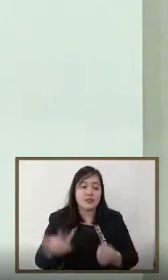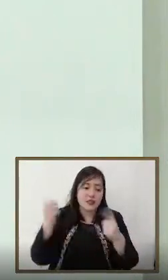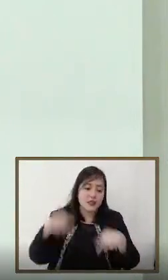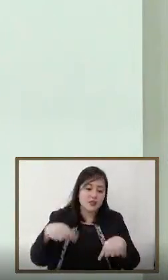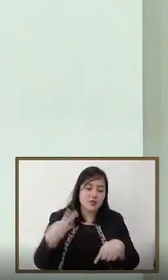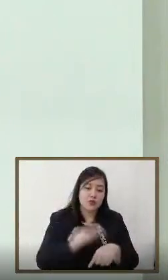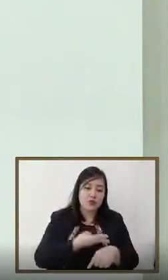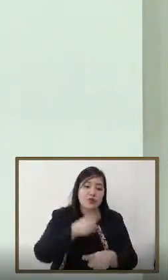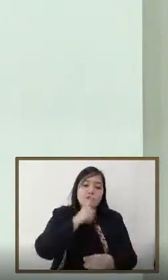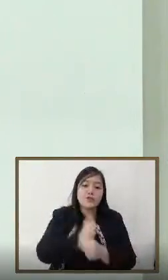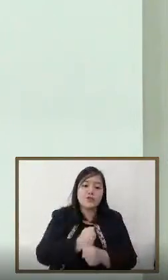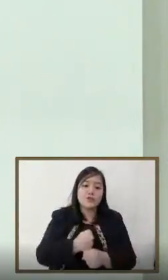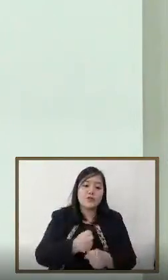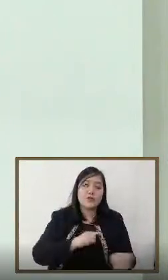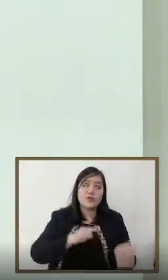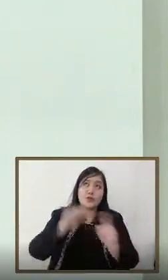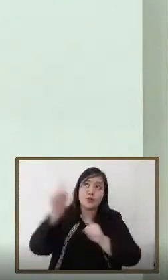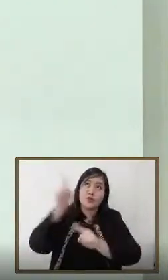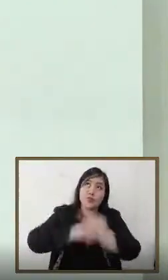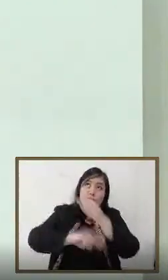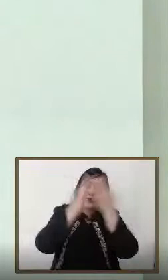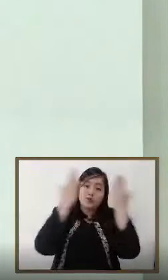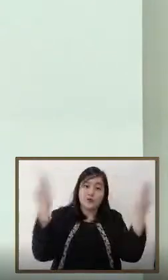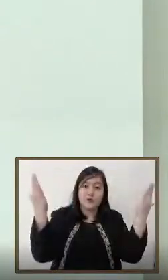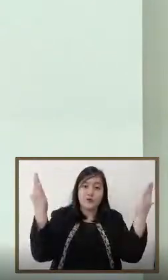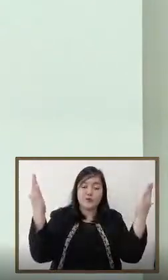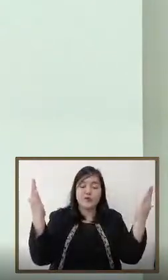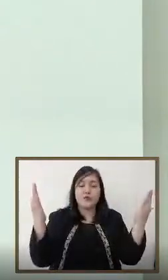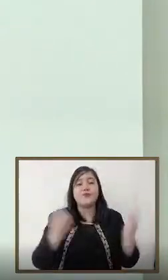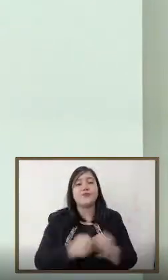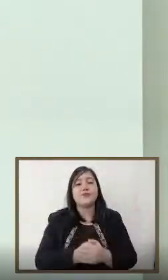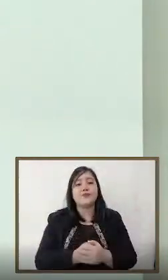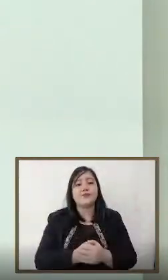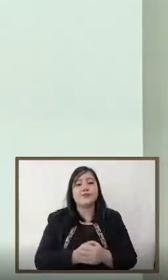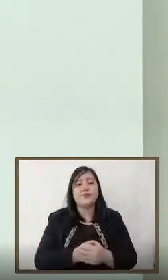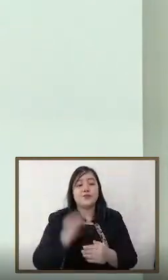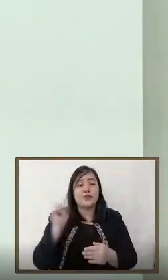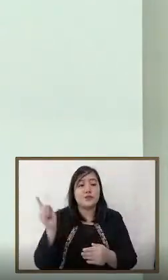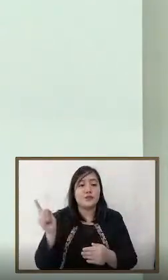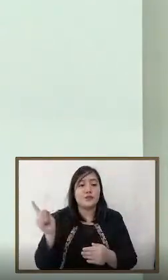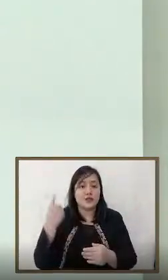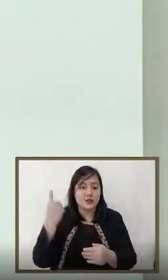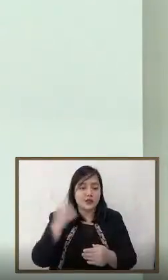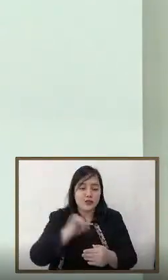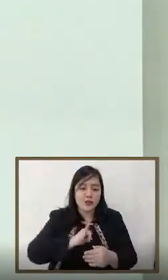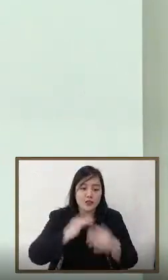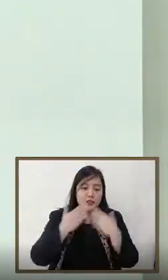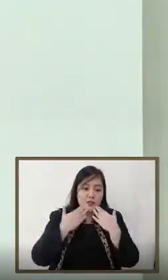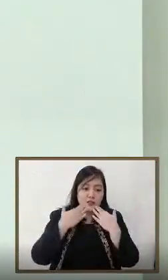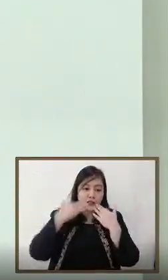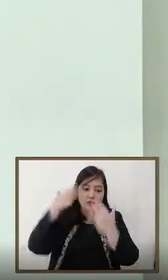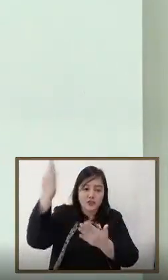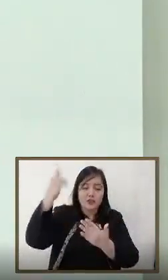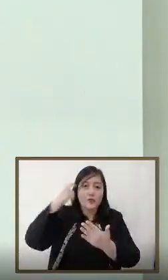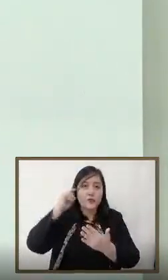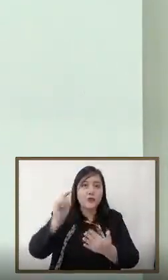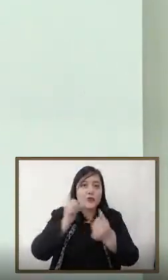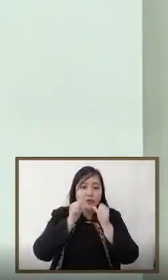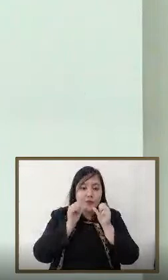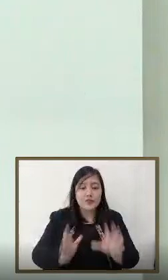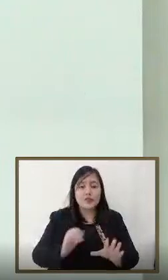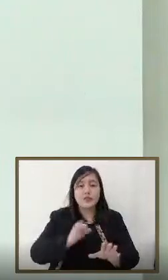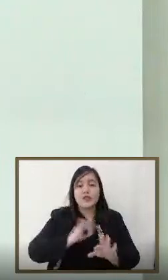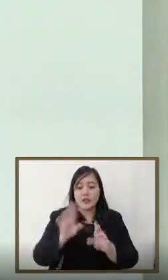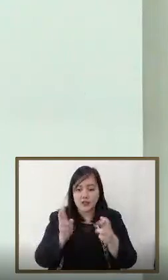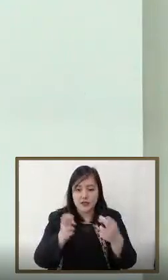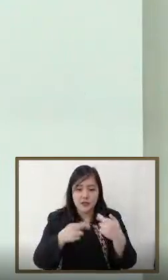po, nagpapasalamat po ako sa mga blessings na natatanggap ko po materially Salamat po. Actually, hindi ko na yun maisa-isa.